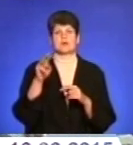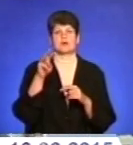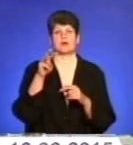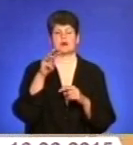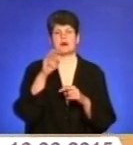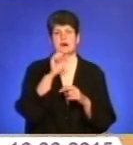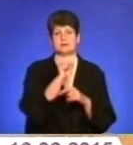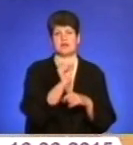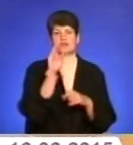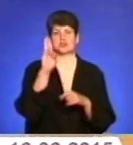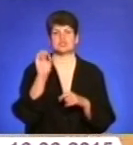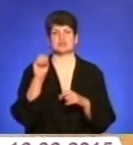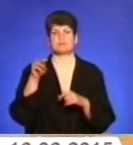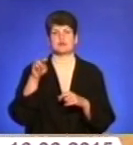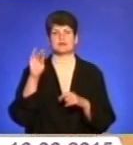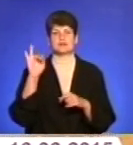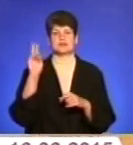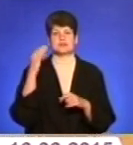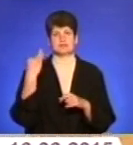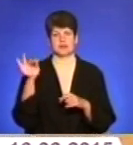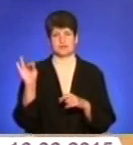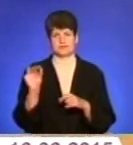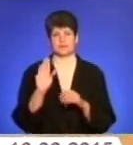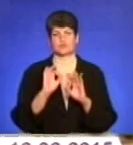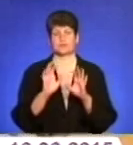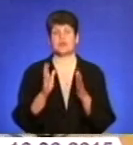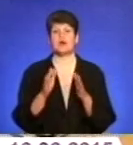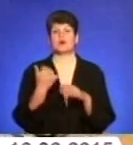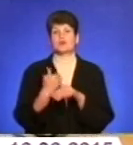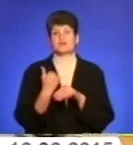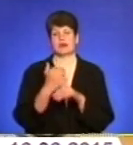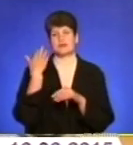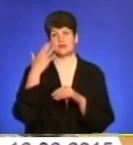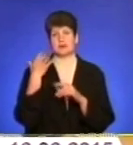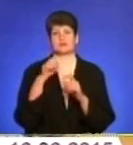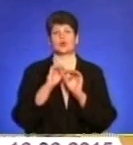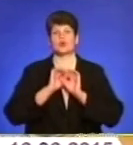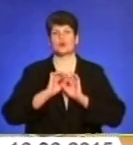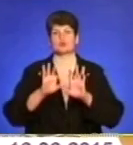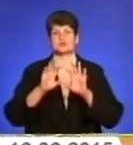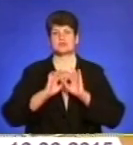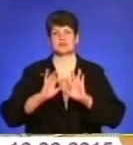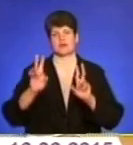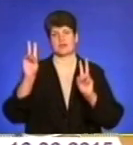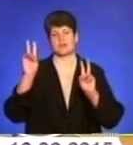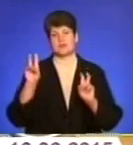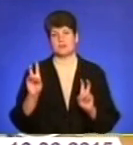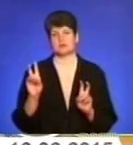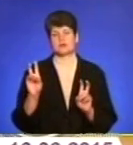Шептицького. Завжди вони є десь зосереджені на розкриття певної тематики і